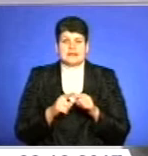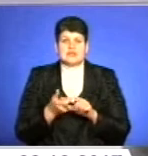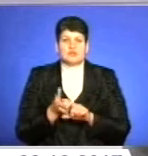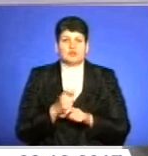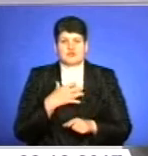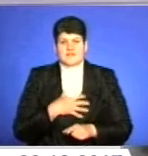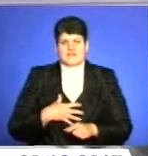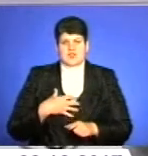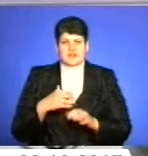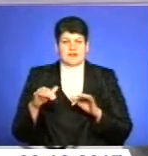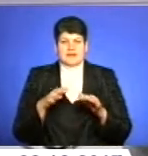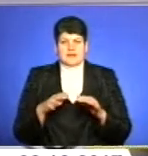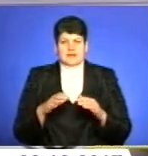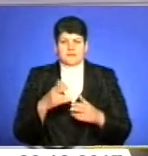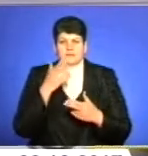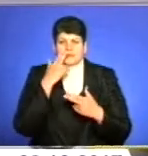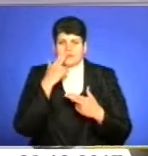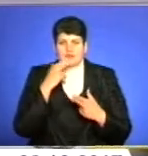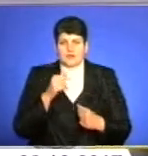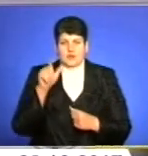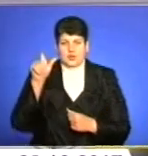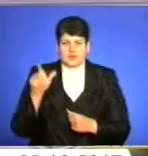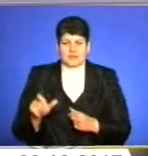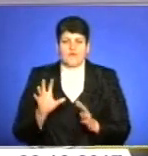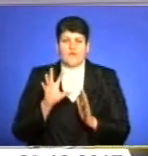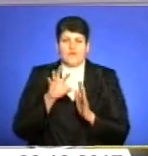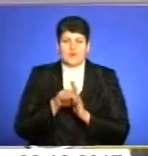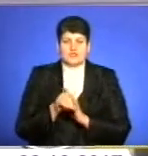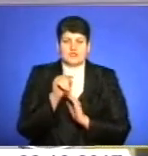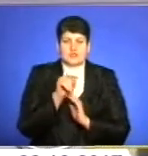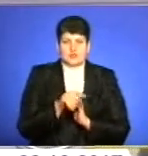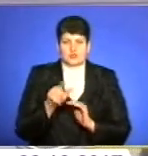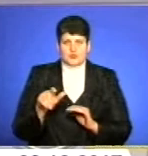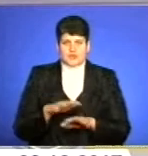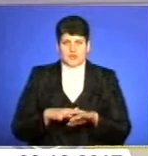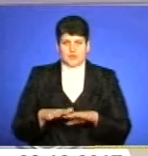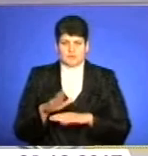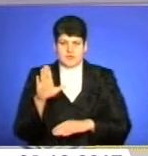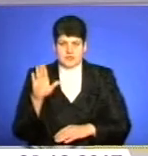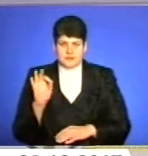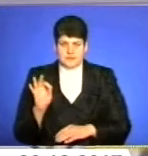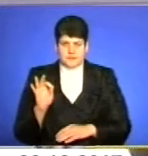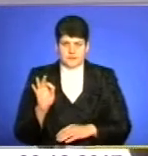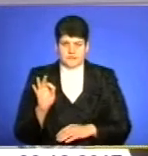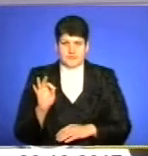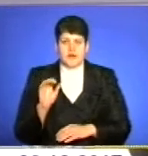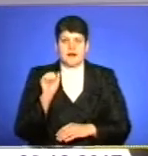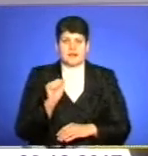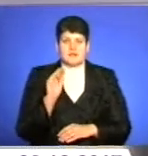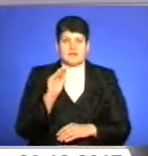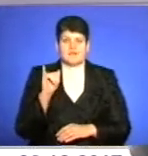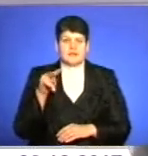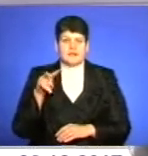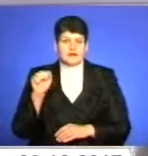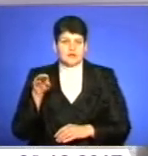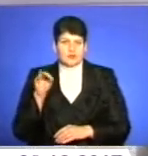акція для соціалізації особи, для входження її в людське суспільство. Академік Філатов свій час